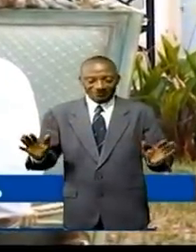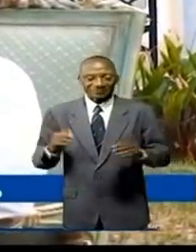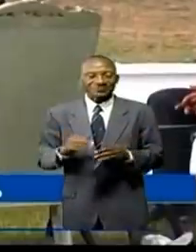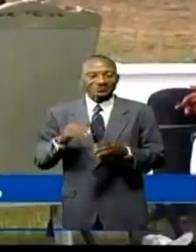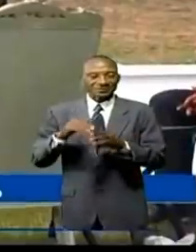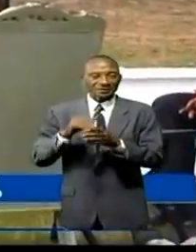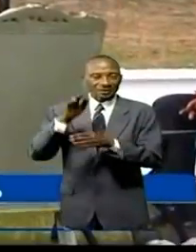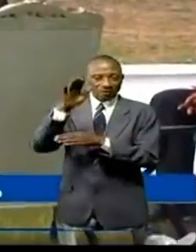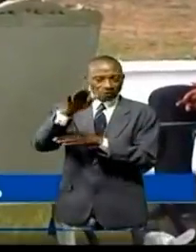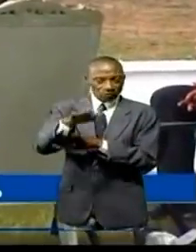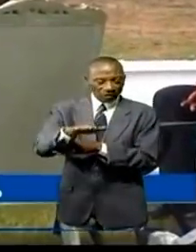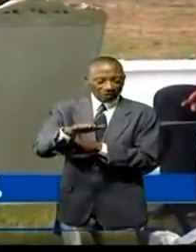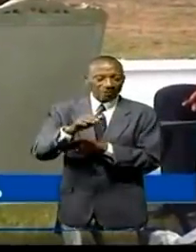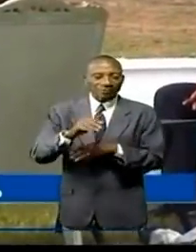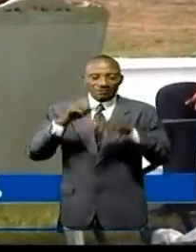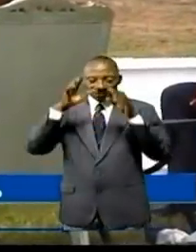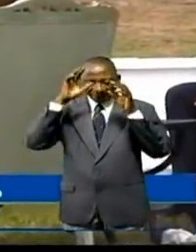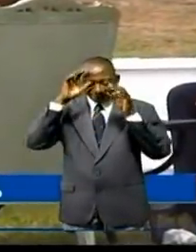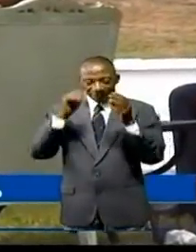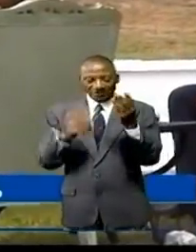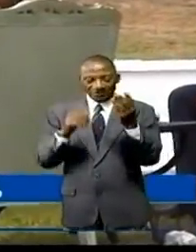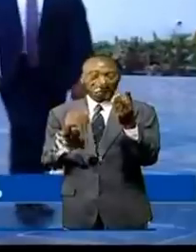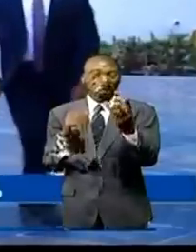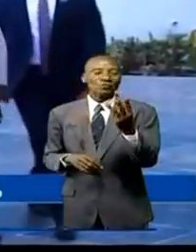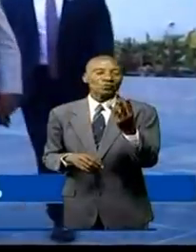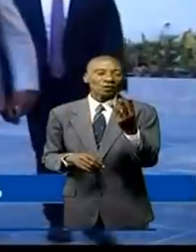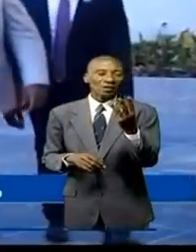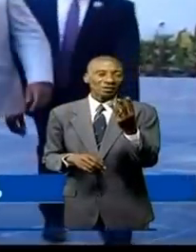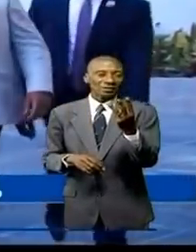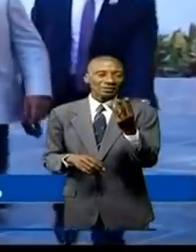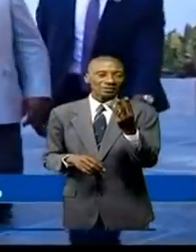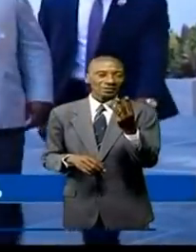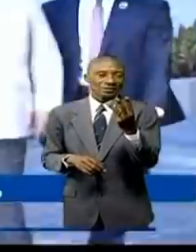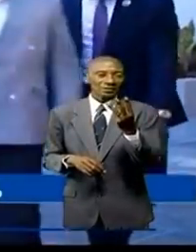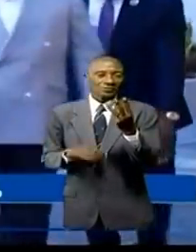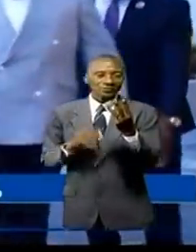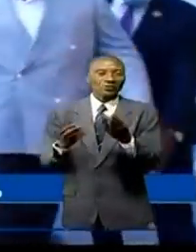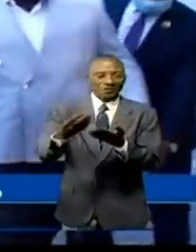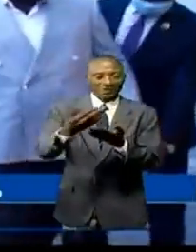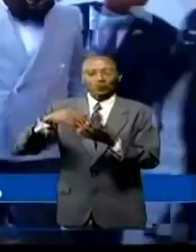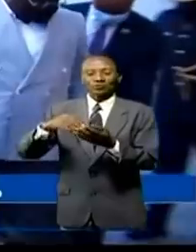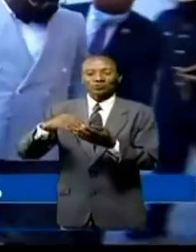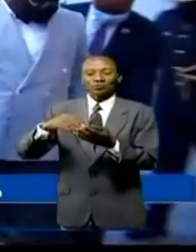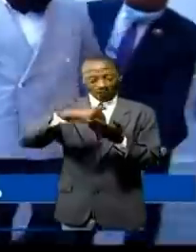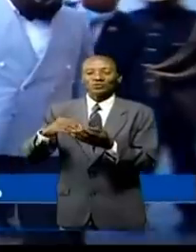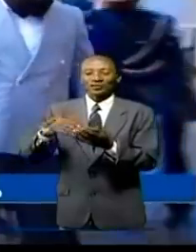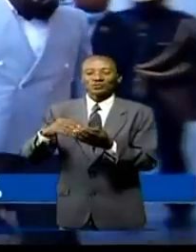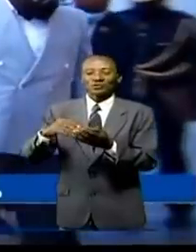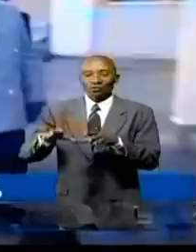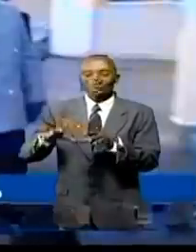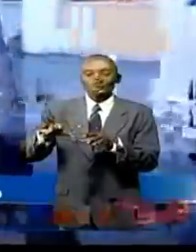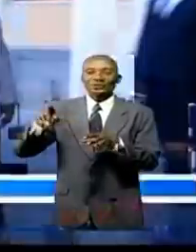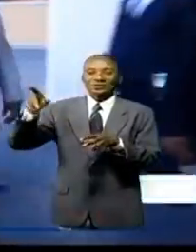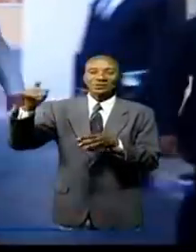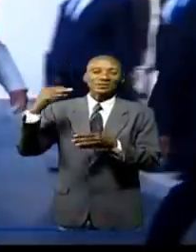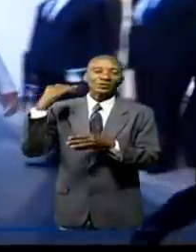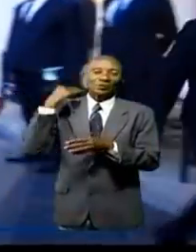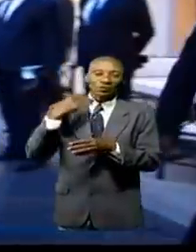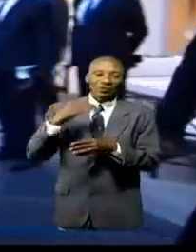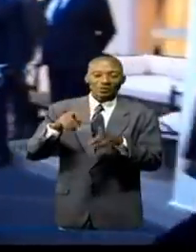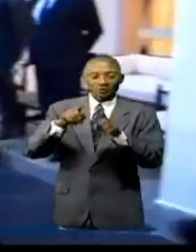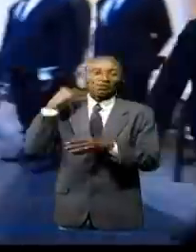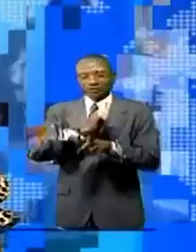les trois chefs d'État et leurs délégations respectives ont regagné leur pays par l'aéroport de